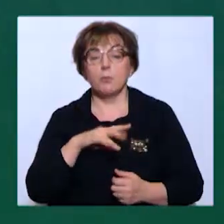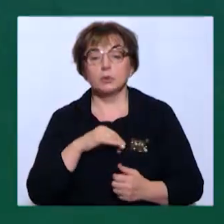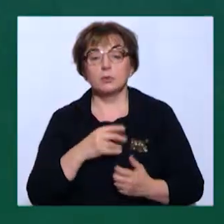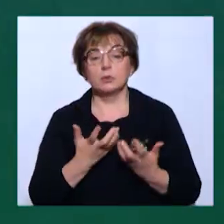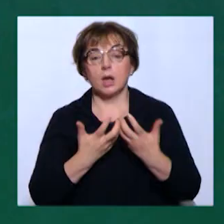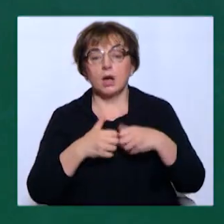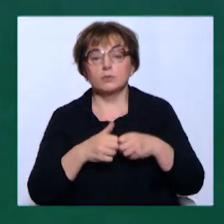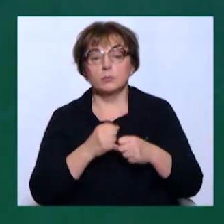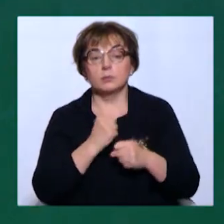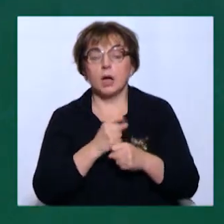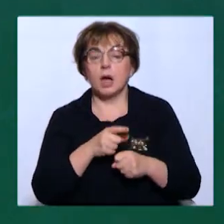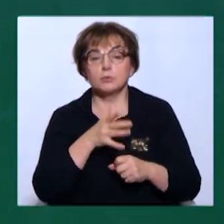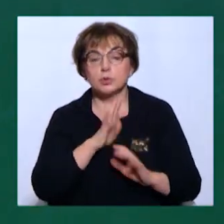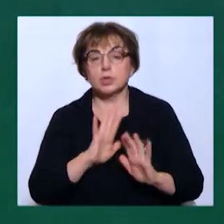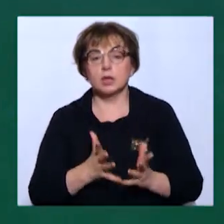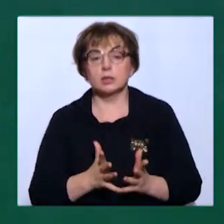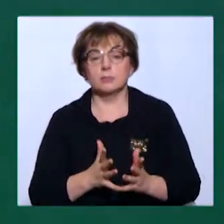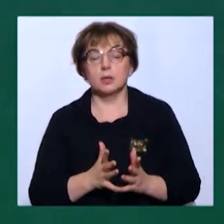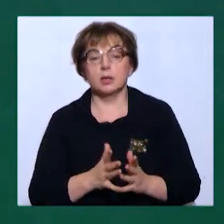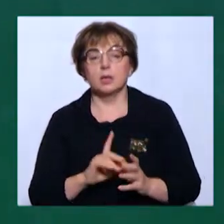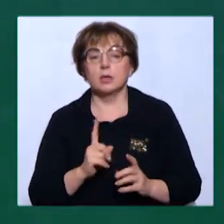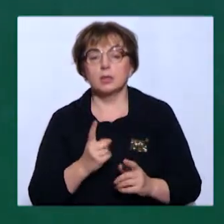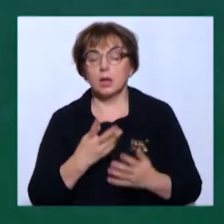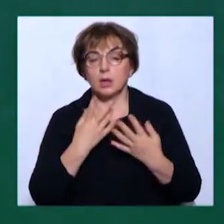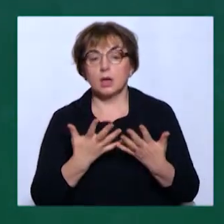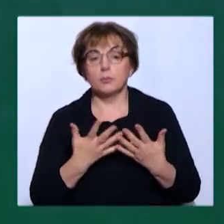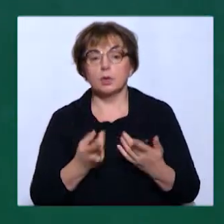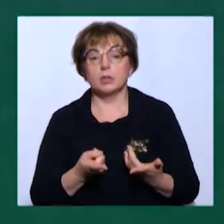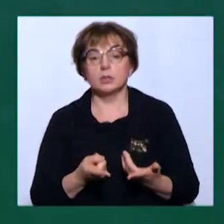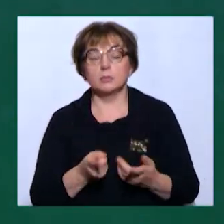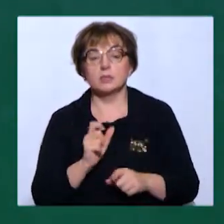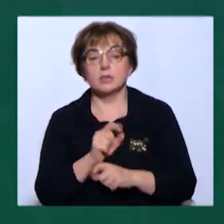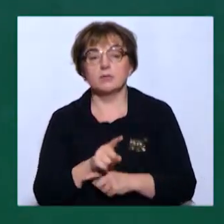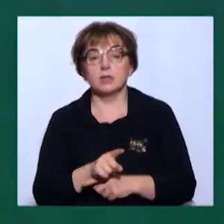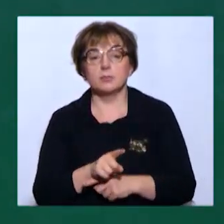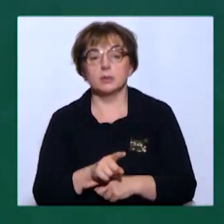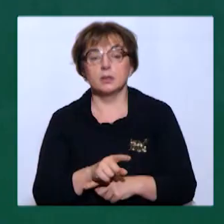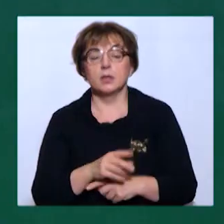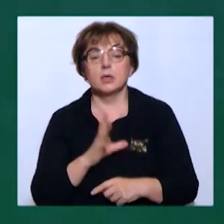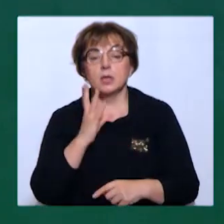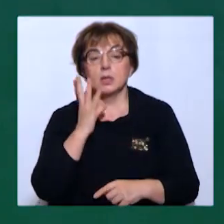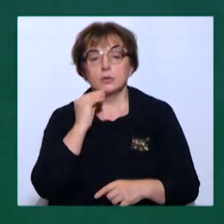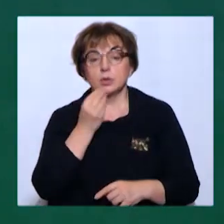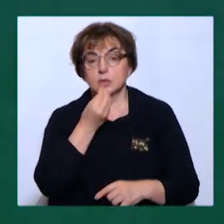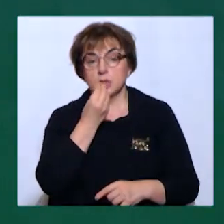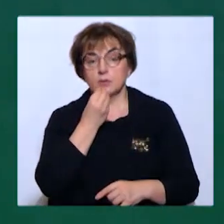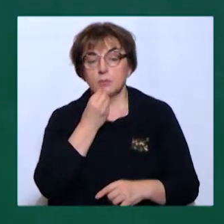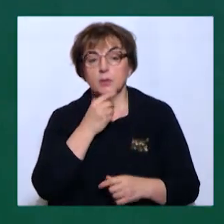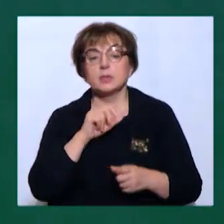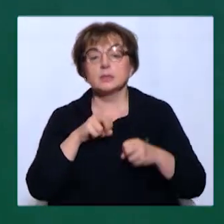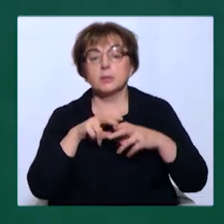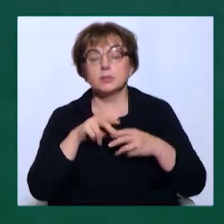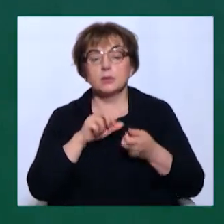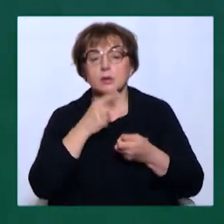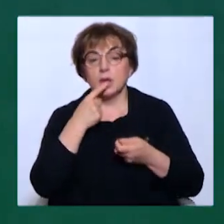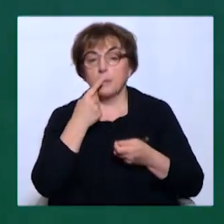მექანიკური. რა ხდება ამ დროს? რაში გამოიხატება ეს ფუნქცია? საკვების მექანიკური დაქუცმაცება